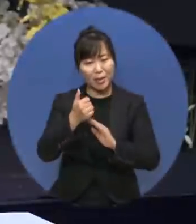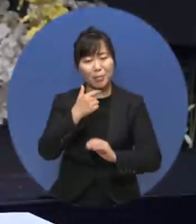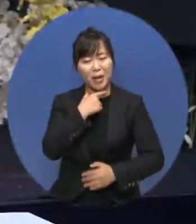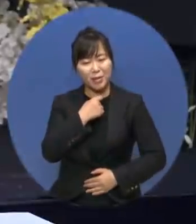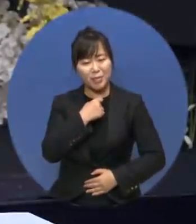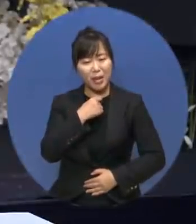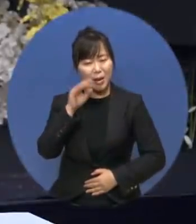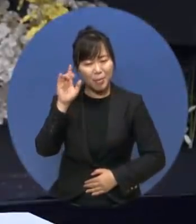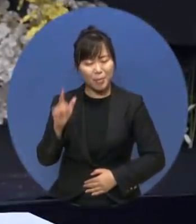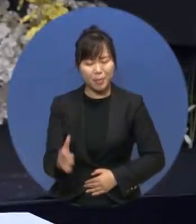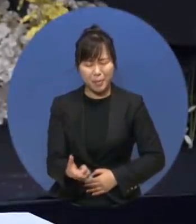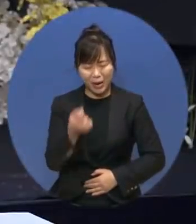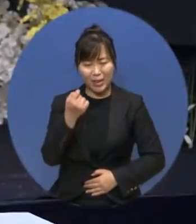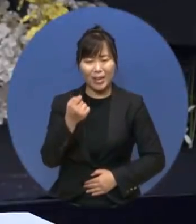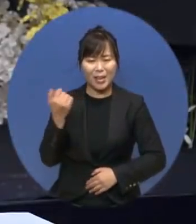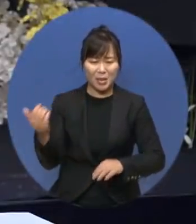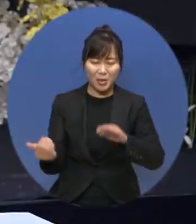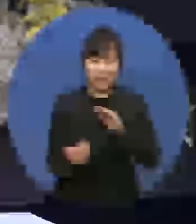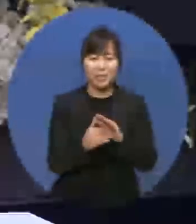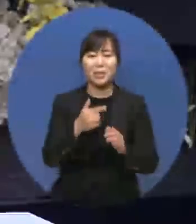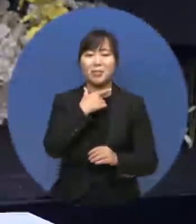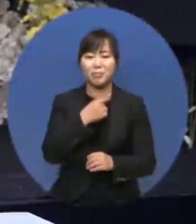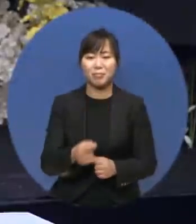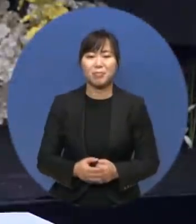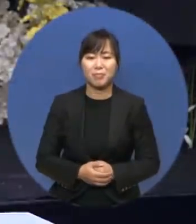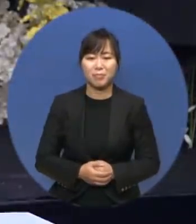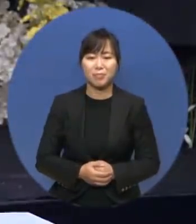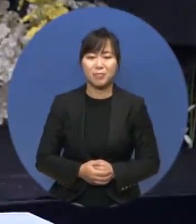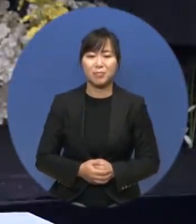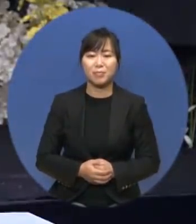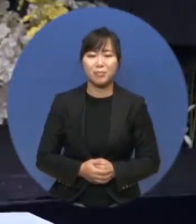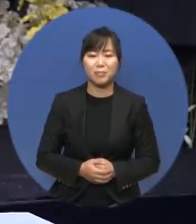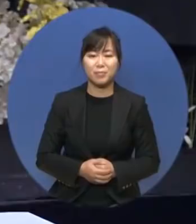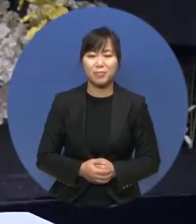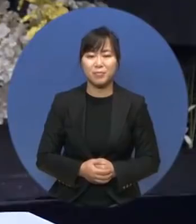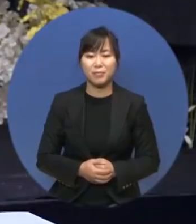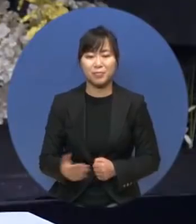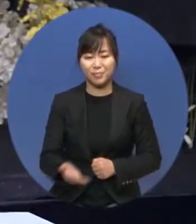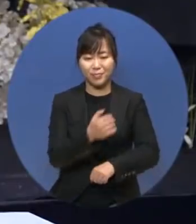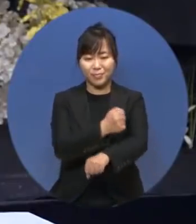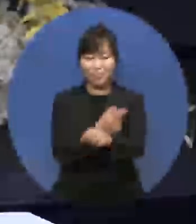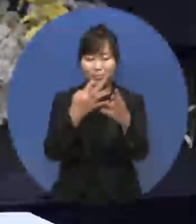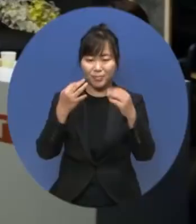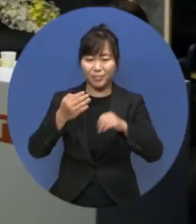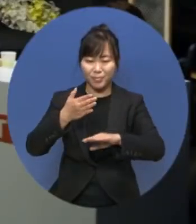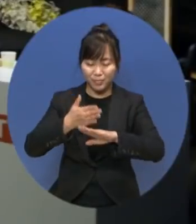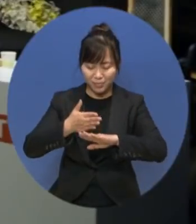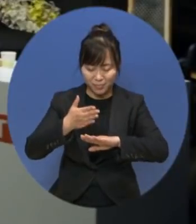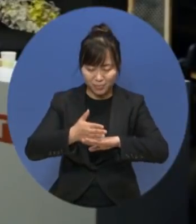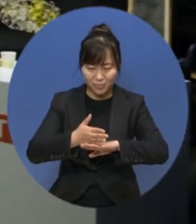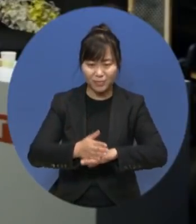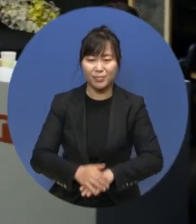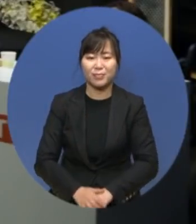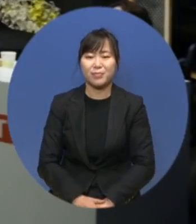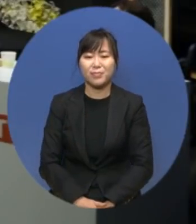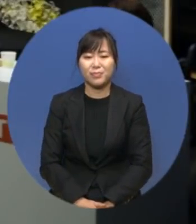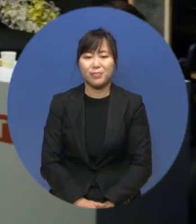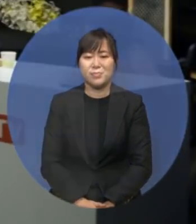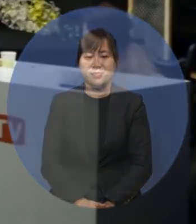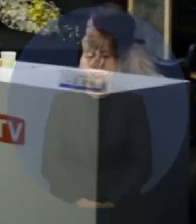바람들이 하루속히 좀 이루어졌으면 좋겠다 이런 생각을 해보겠습니다. 네, 여러분 수고 많이 하셨습니다. 감사합니다.